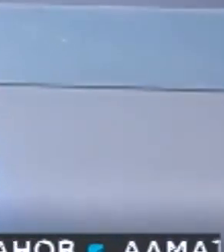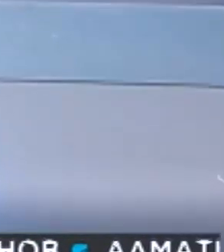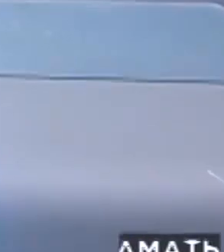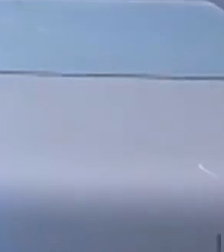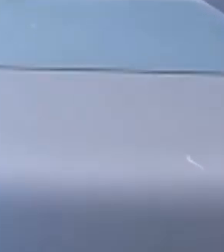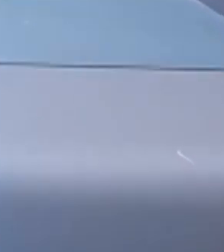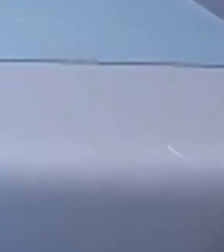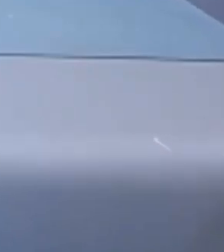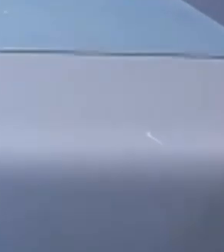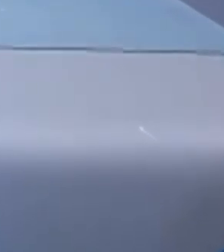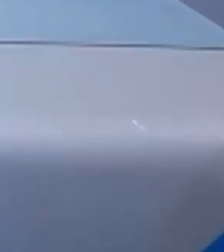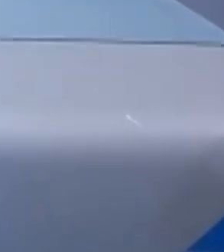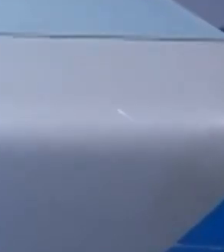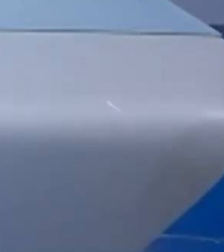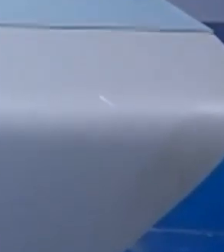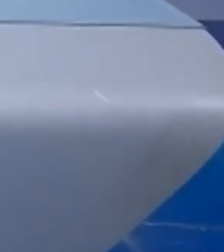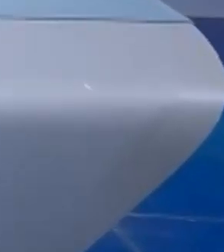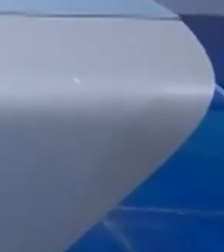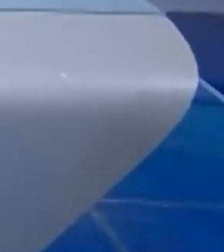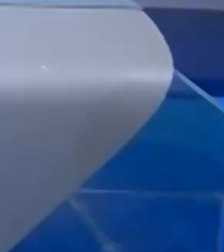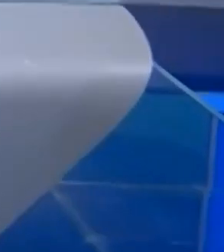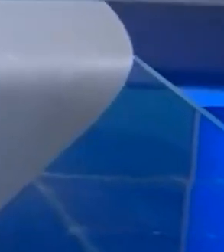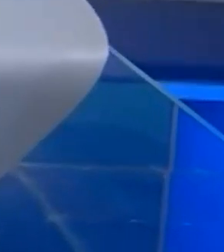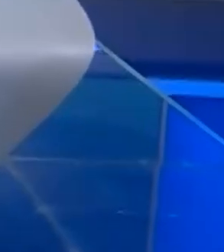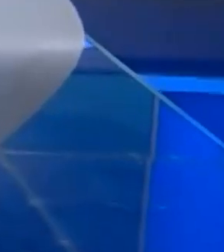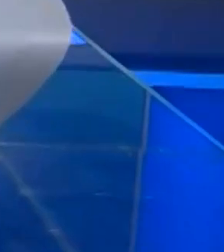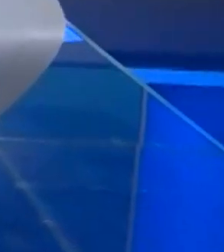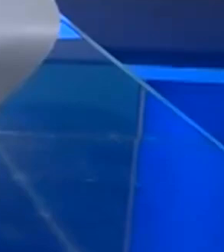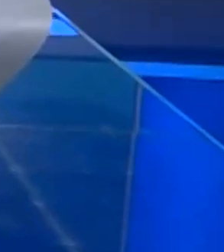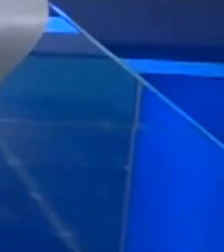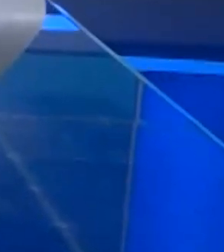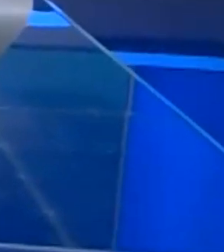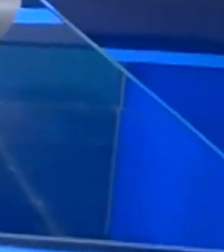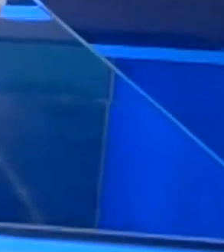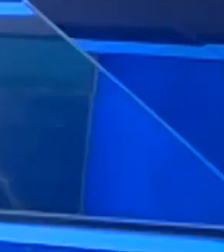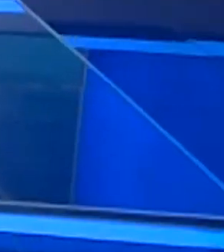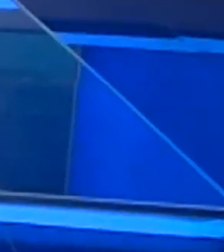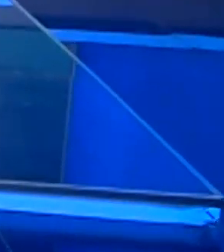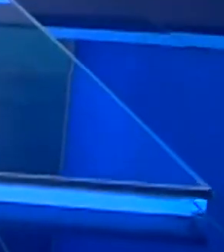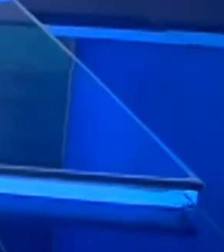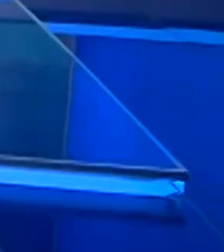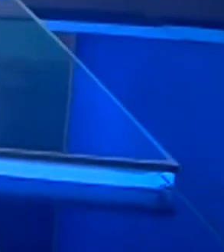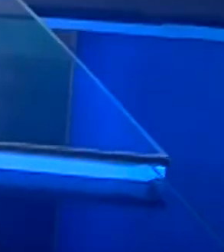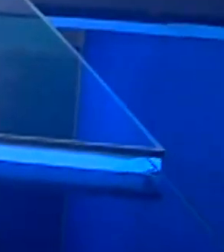Құрметті көрермен, бүгінге осы, алда ауа райы мәліметі. Келесі кездескенше сау, саламат болыңыздар.